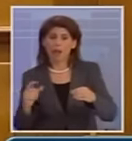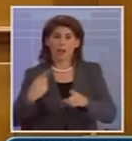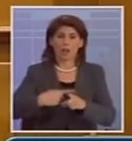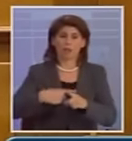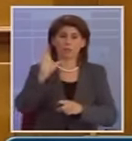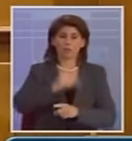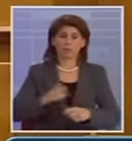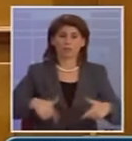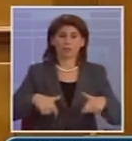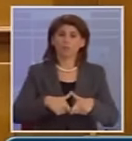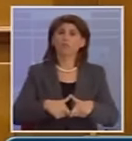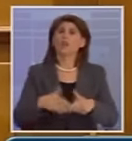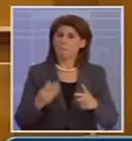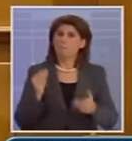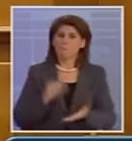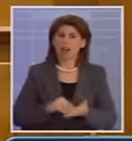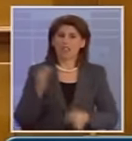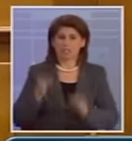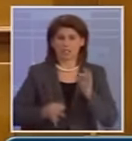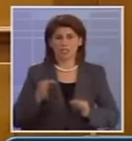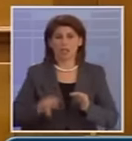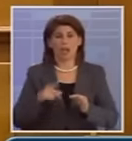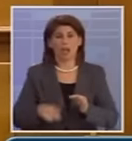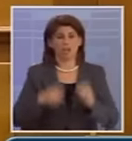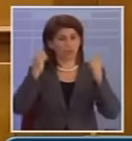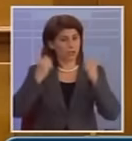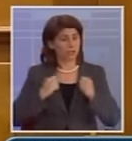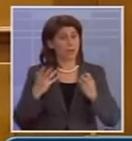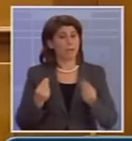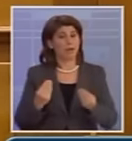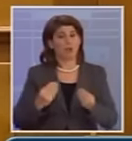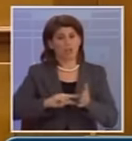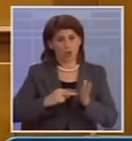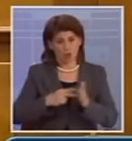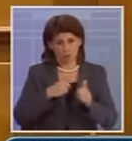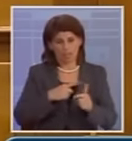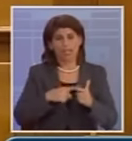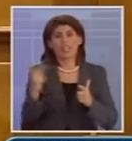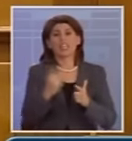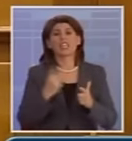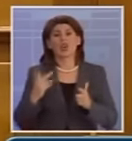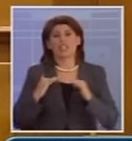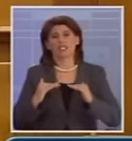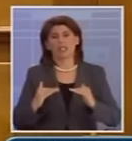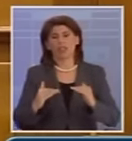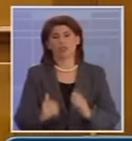αντικείμενο ζωηρής συζήτησης. Και αυτό βλάπτει πολλαπλά και την οικονομία μας και την κοινωνική μας